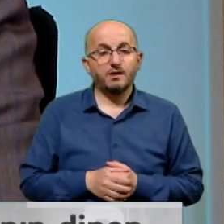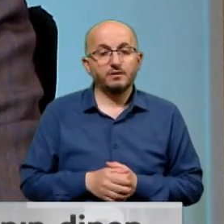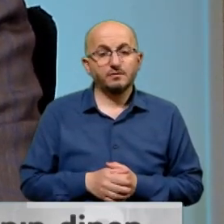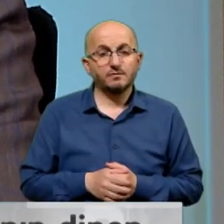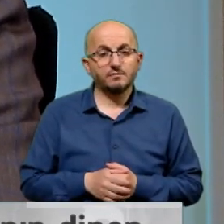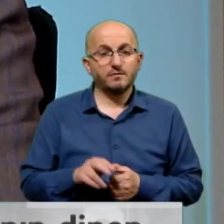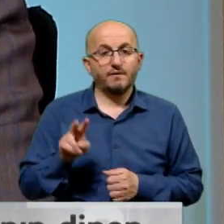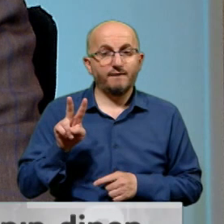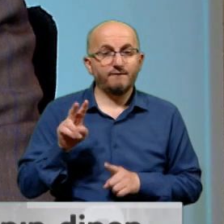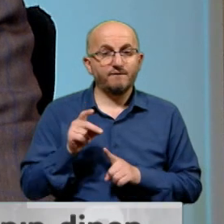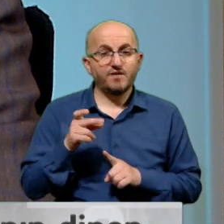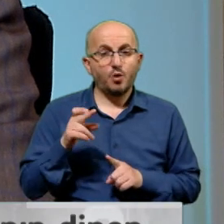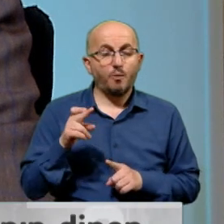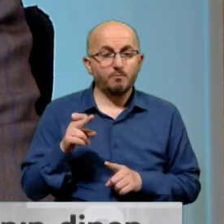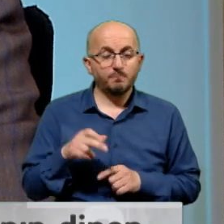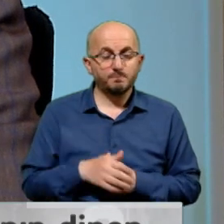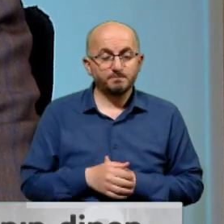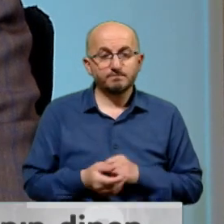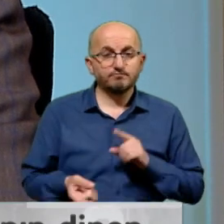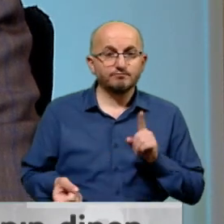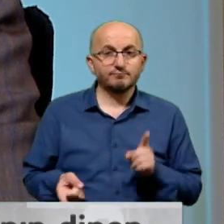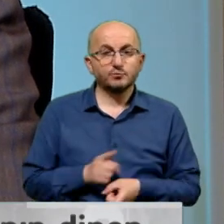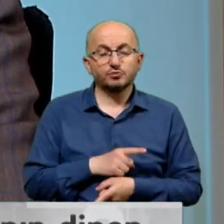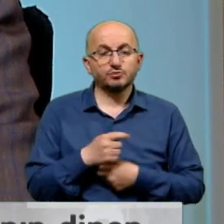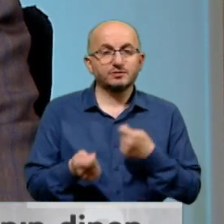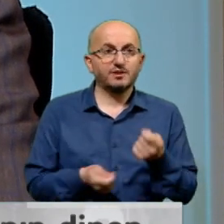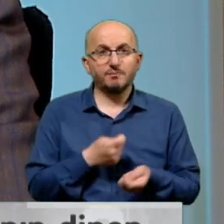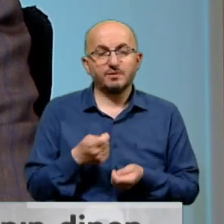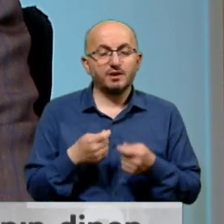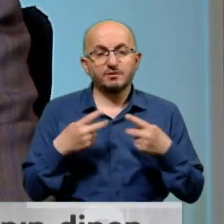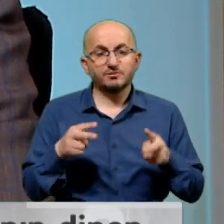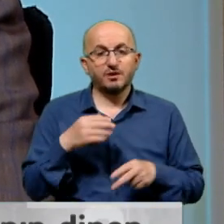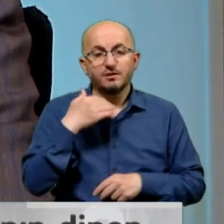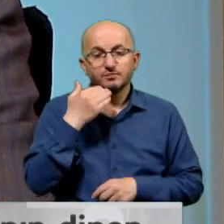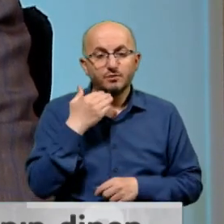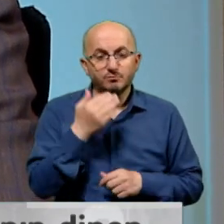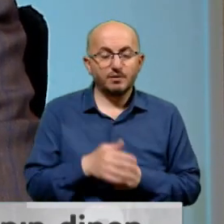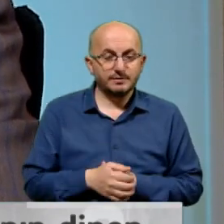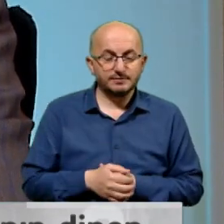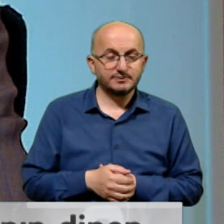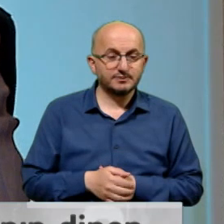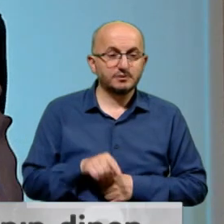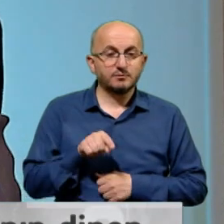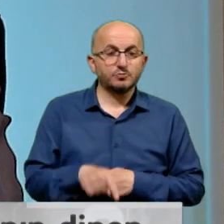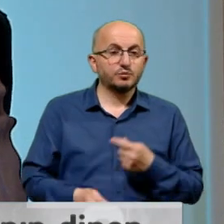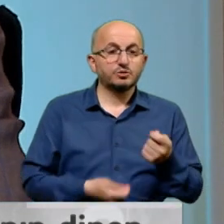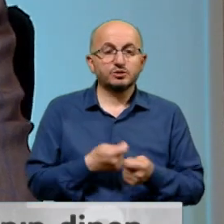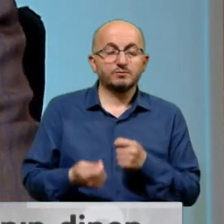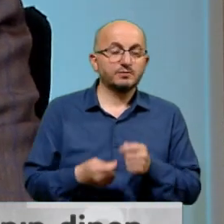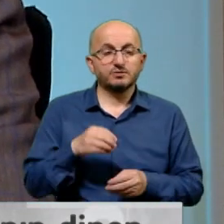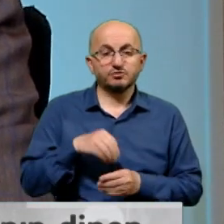viyop yani bu tür işlemler caiz olmaz Bir de bu işlemlerin